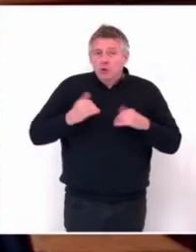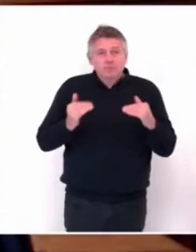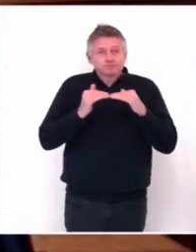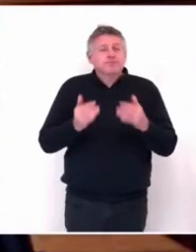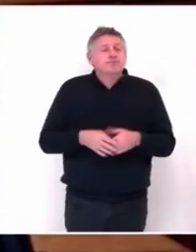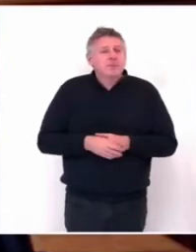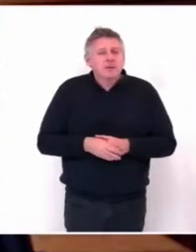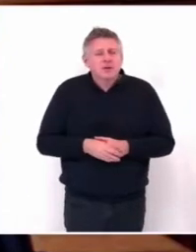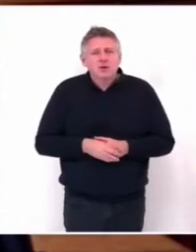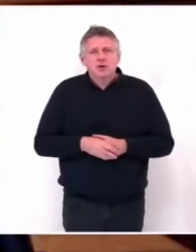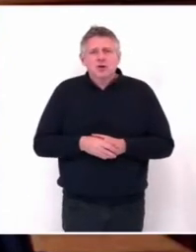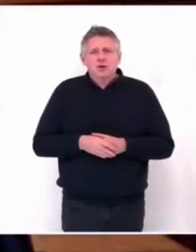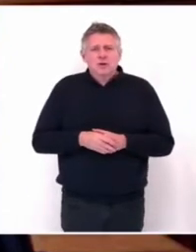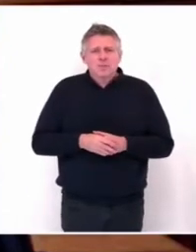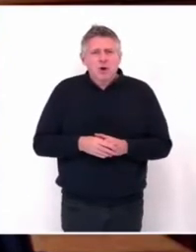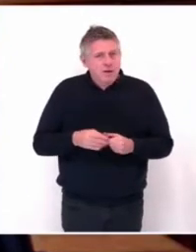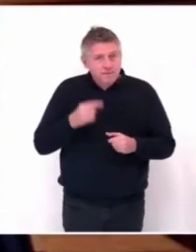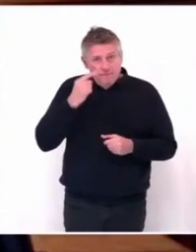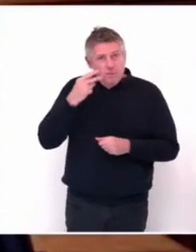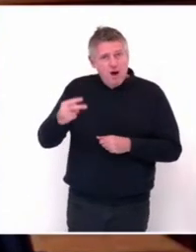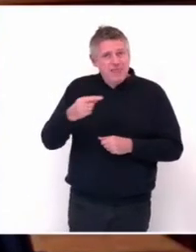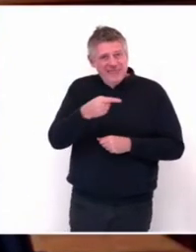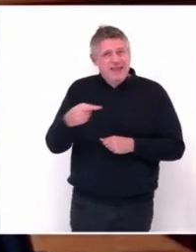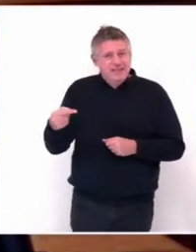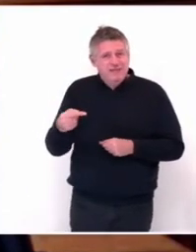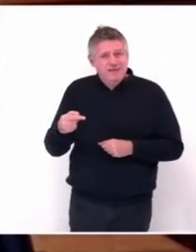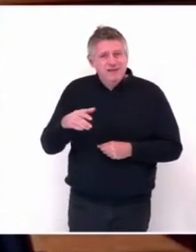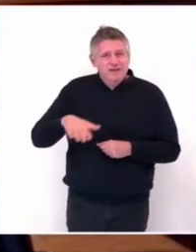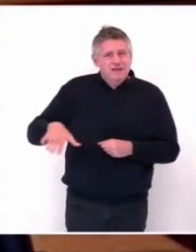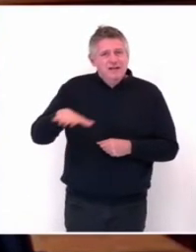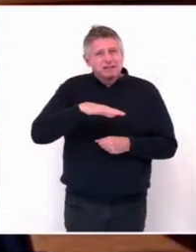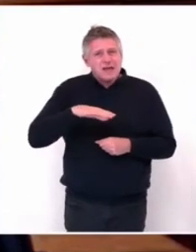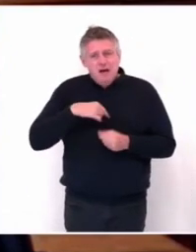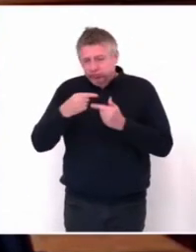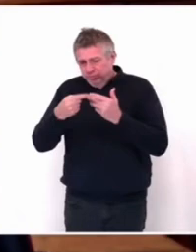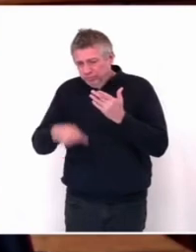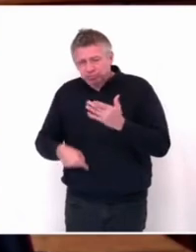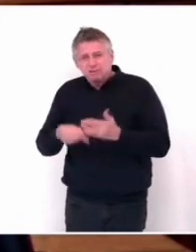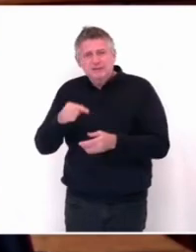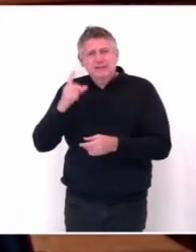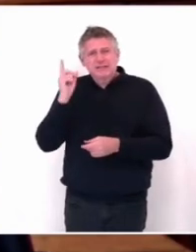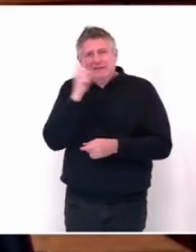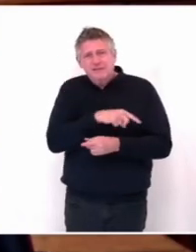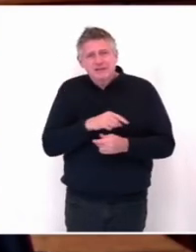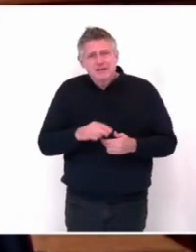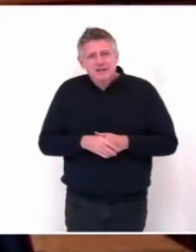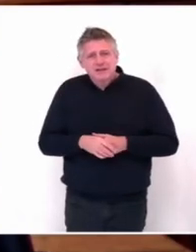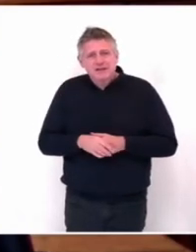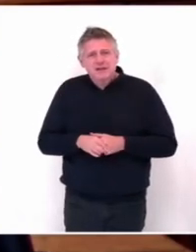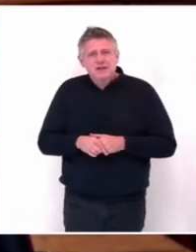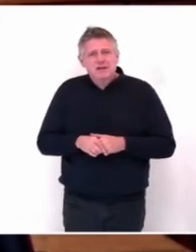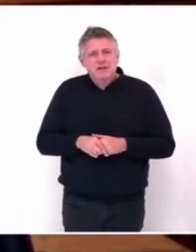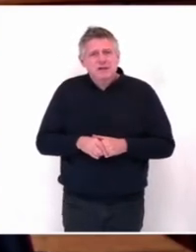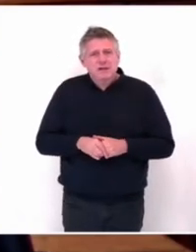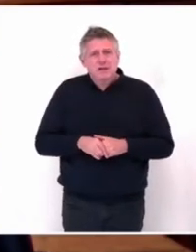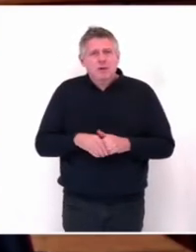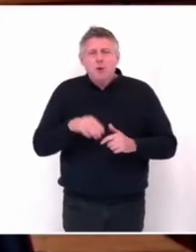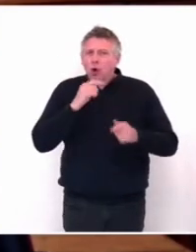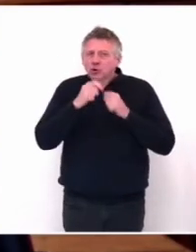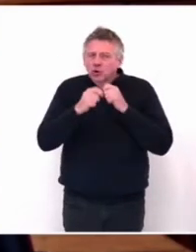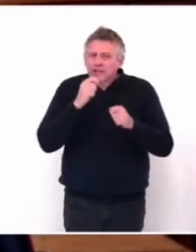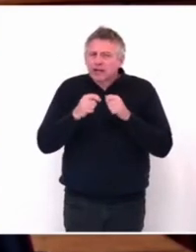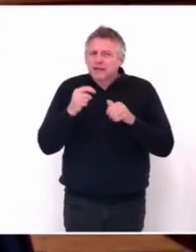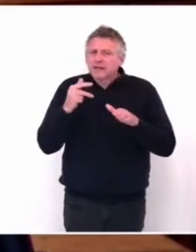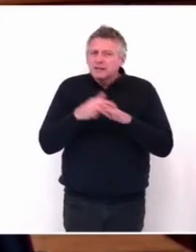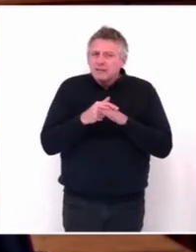J'ai une vision sombre parce qu'il y a des choses qui sont difficiles. Mais si vous aviez bien voulu entendre le début de l'entretien et